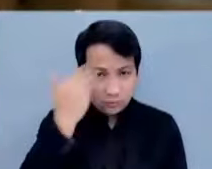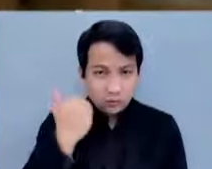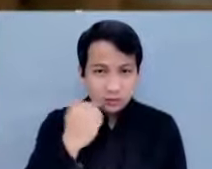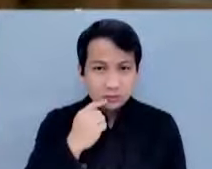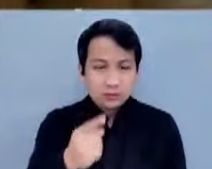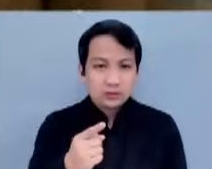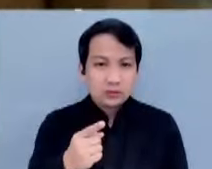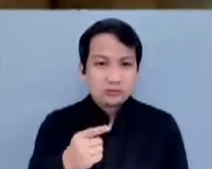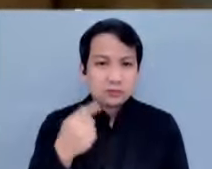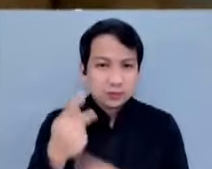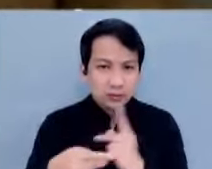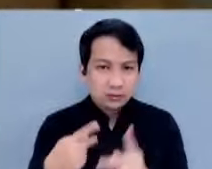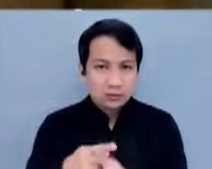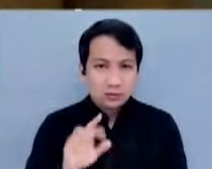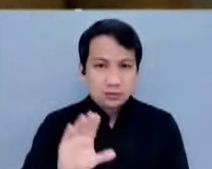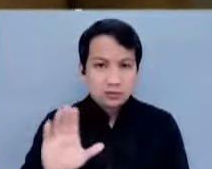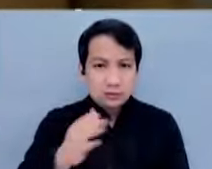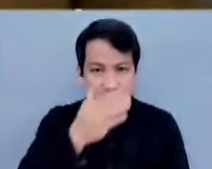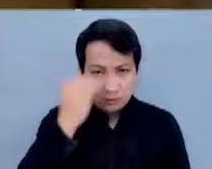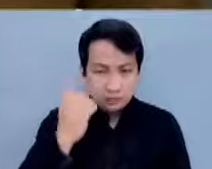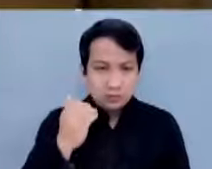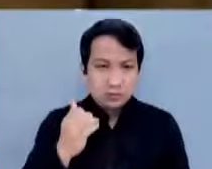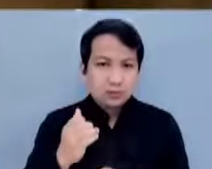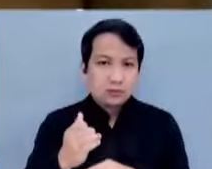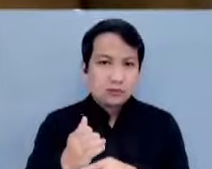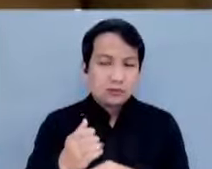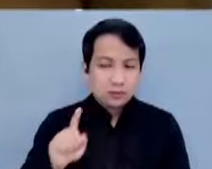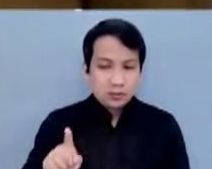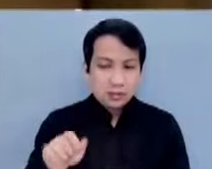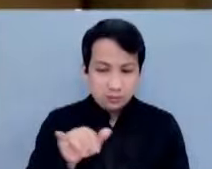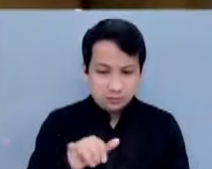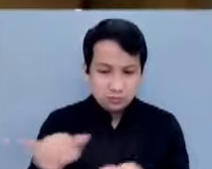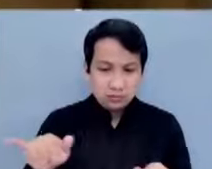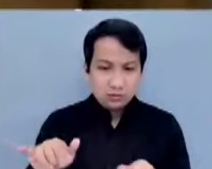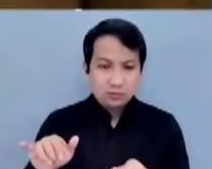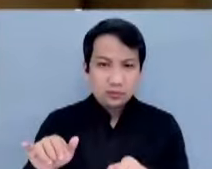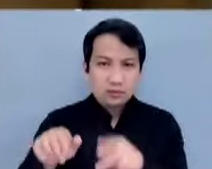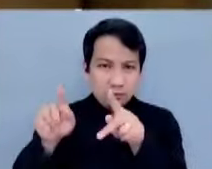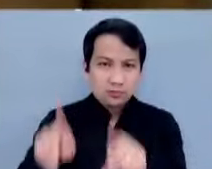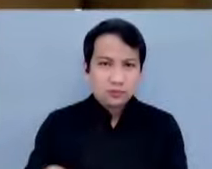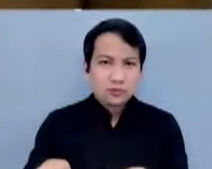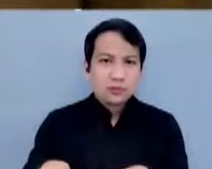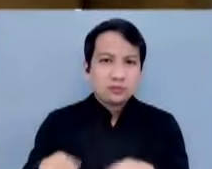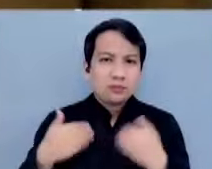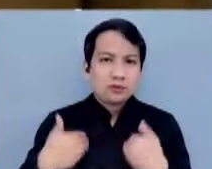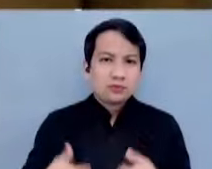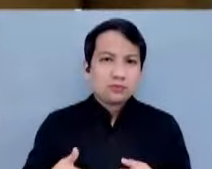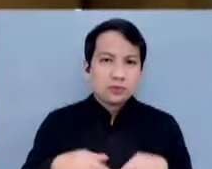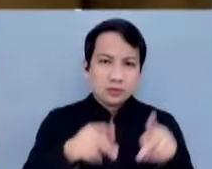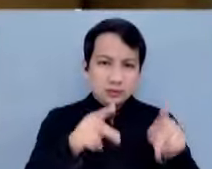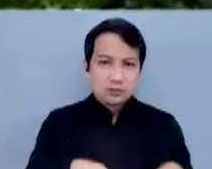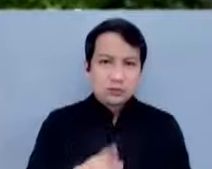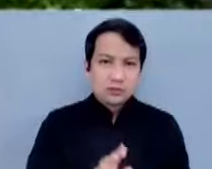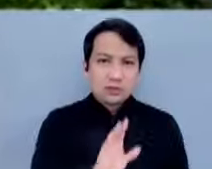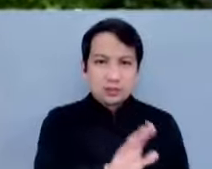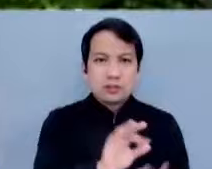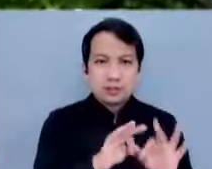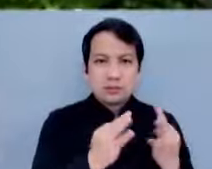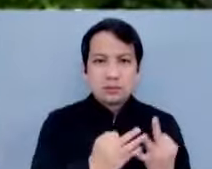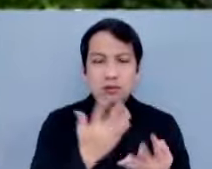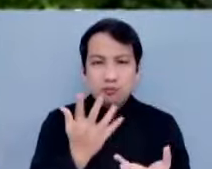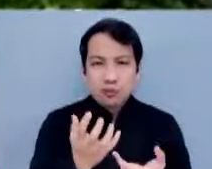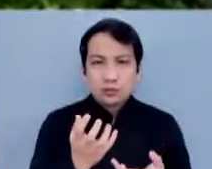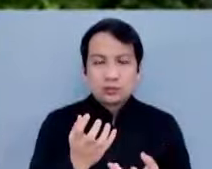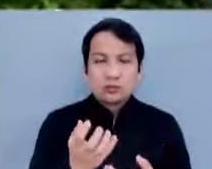Have we forgotten to be decent human beings? Yun lang naman po ang sinasabi ng pamilya. Kasabay